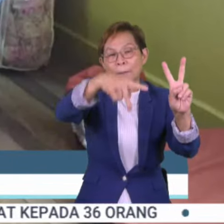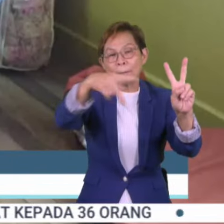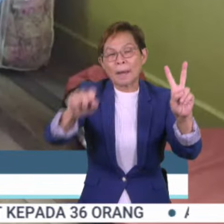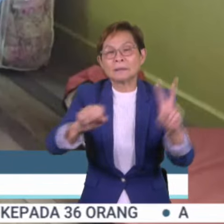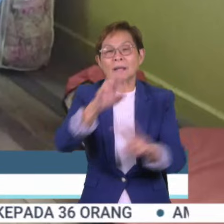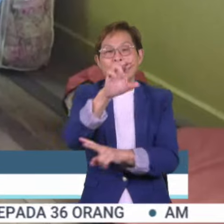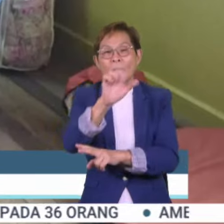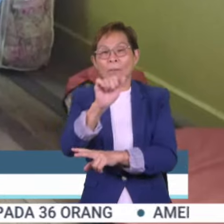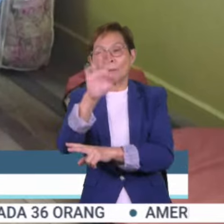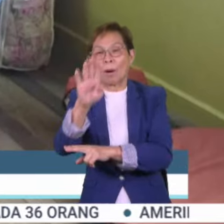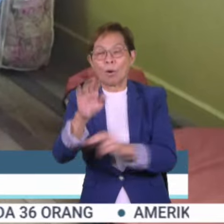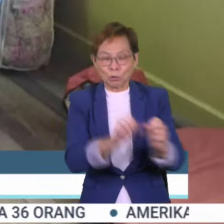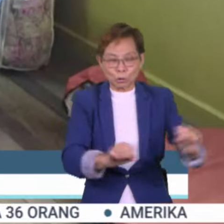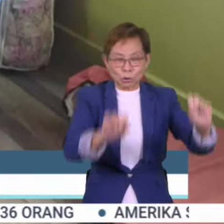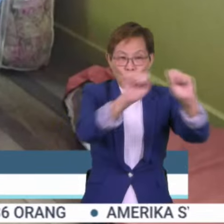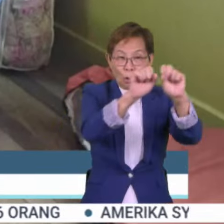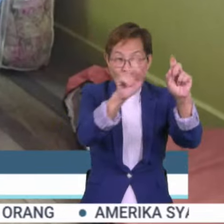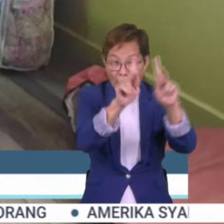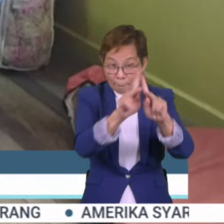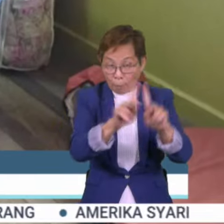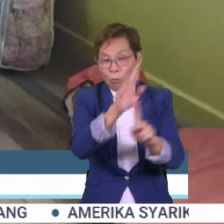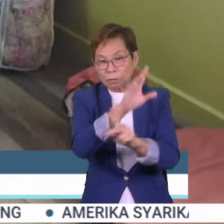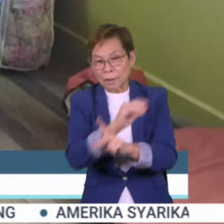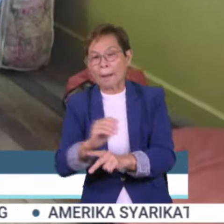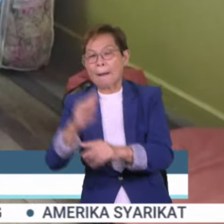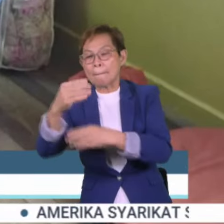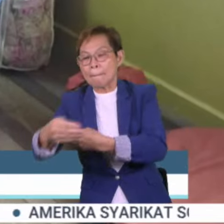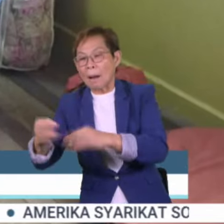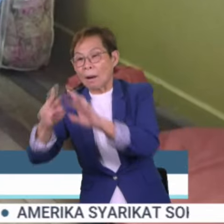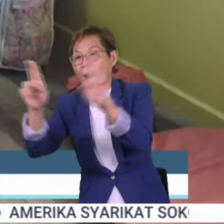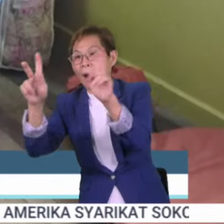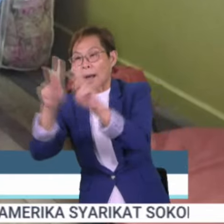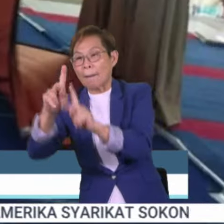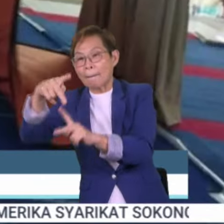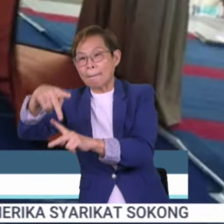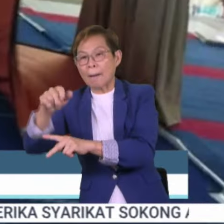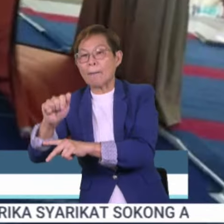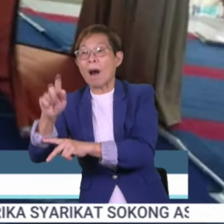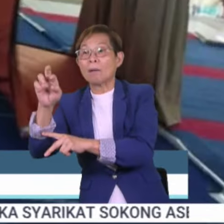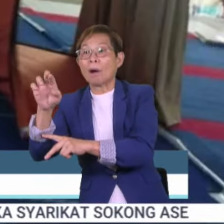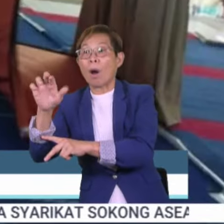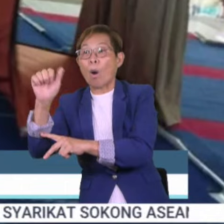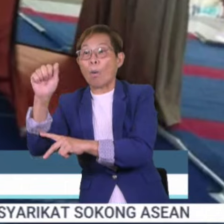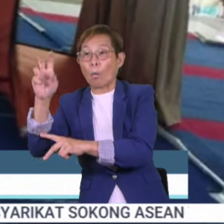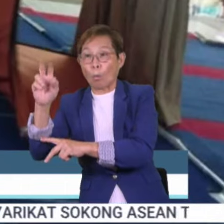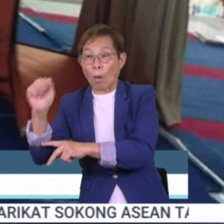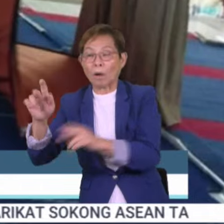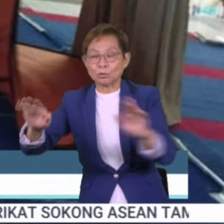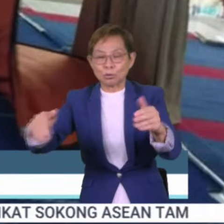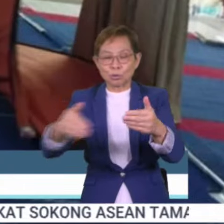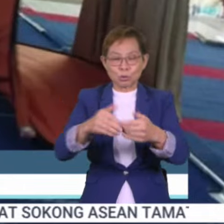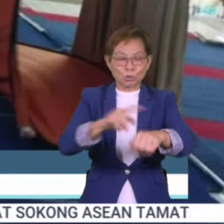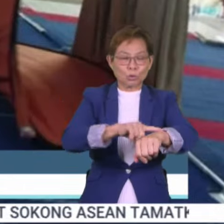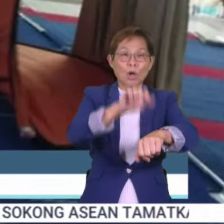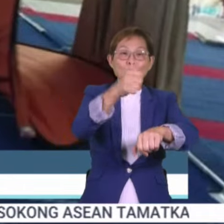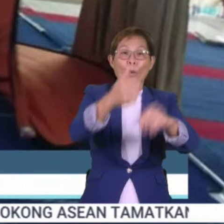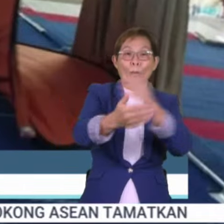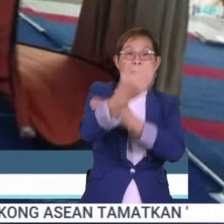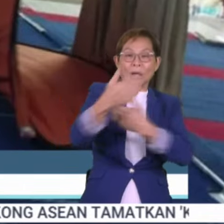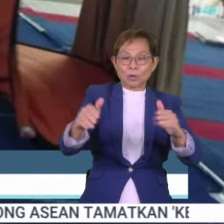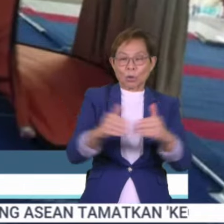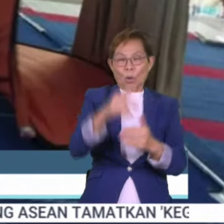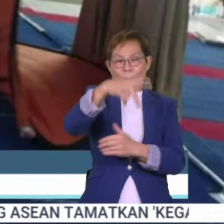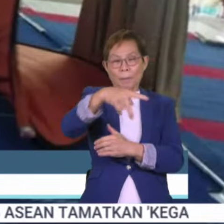di raut yaitu Surau Kampung purwas dan Balai Raya Kampung pamah Rawas telah ditutup pukul 10.00